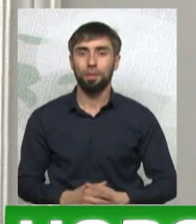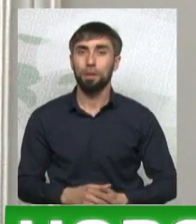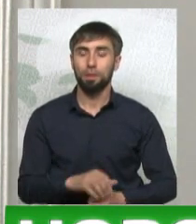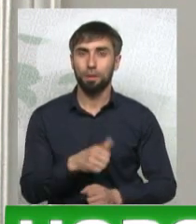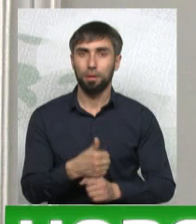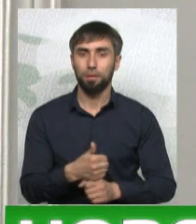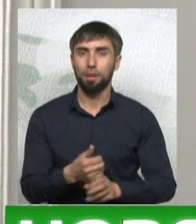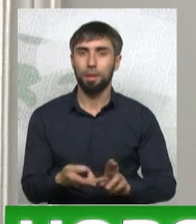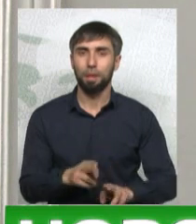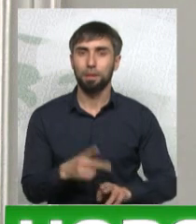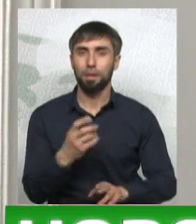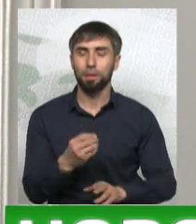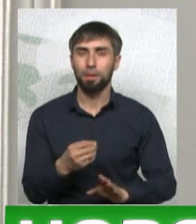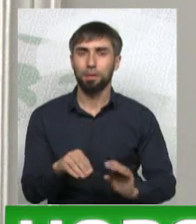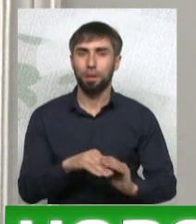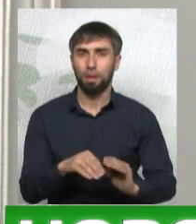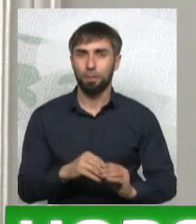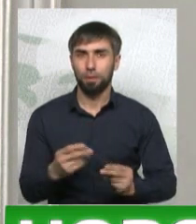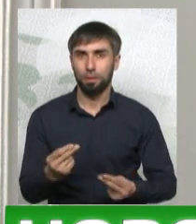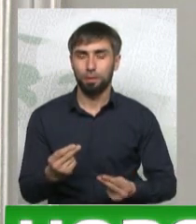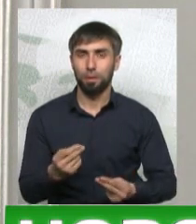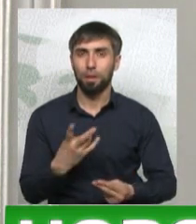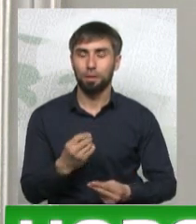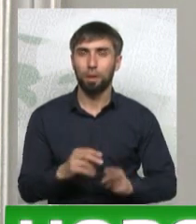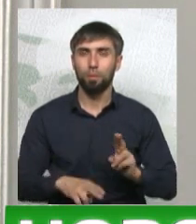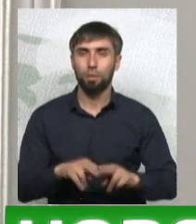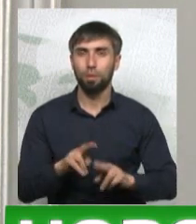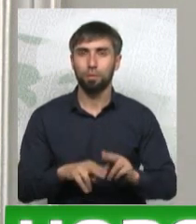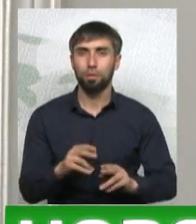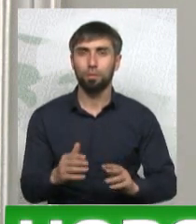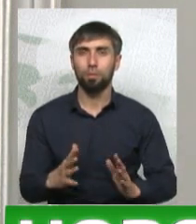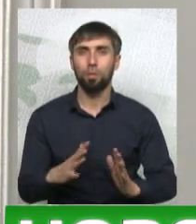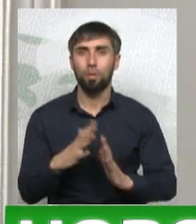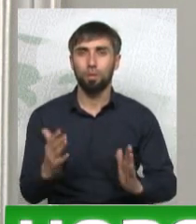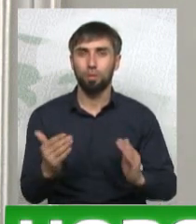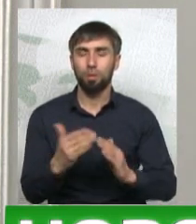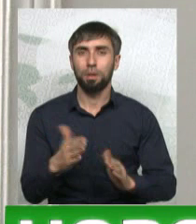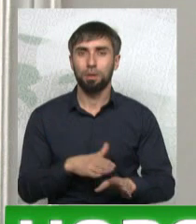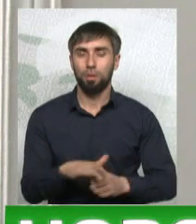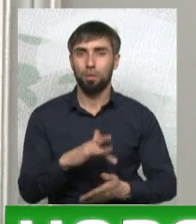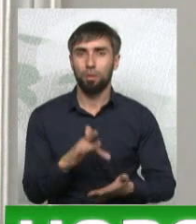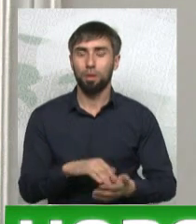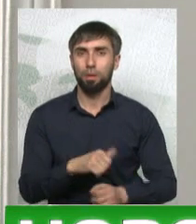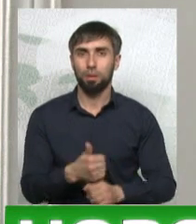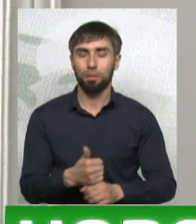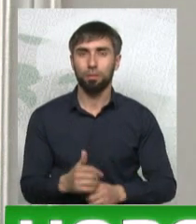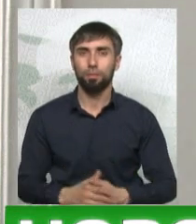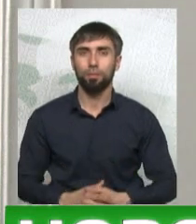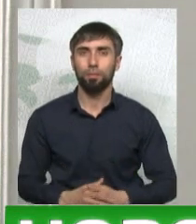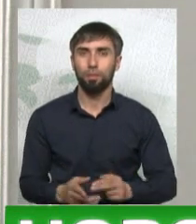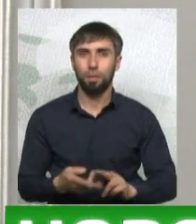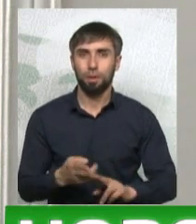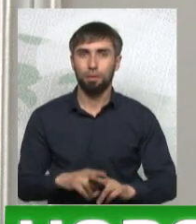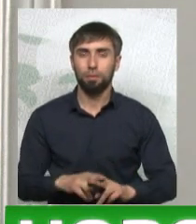главное – это не накопить деньги, не построить замок или даже целый город. Главное –